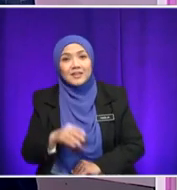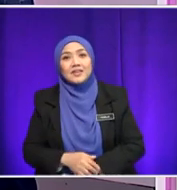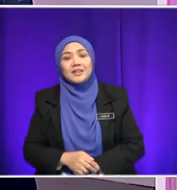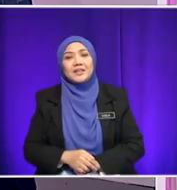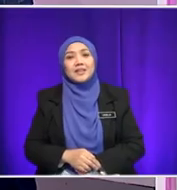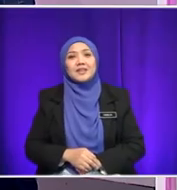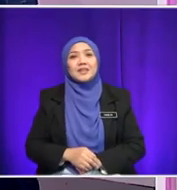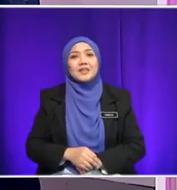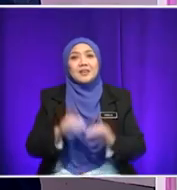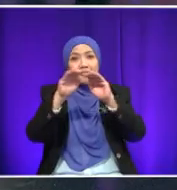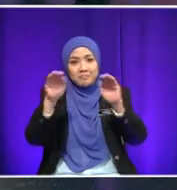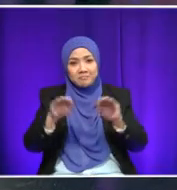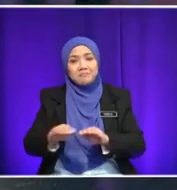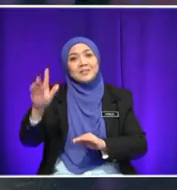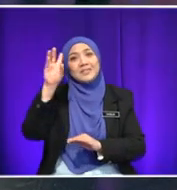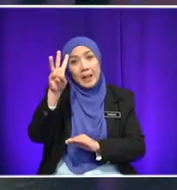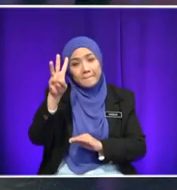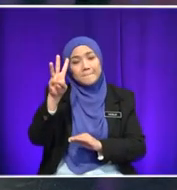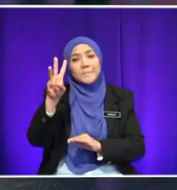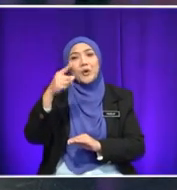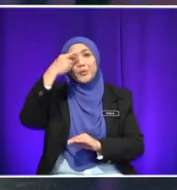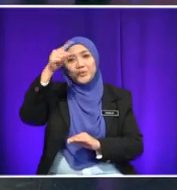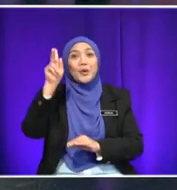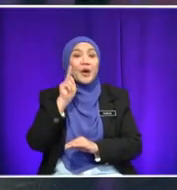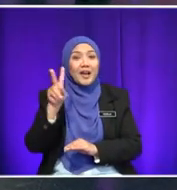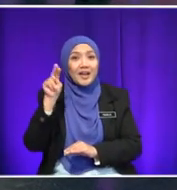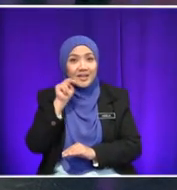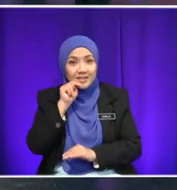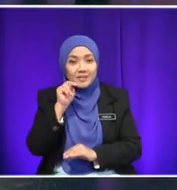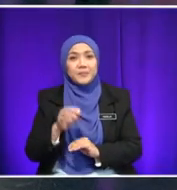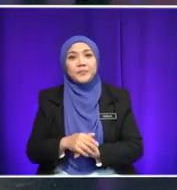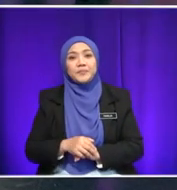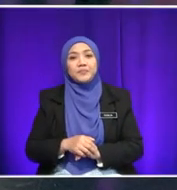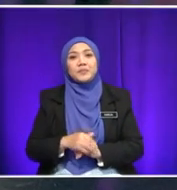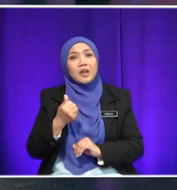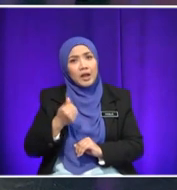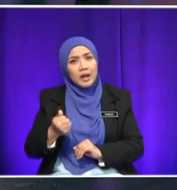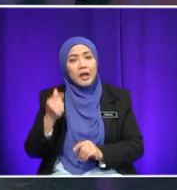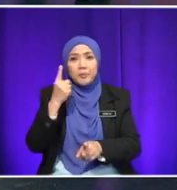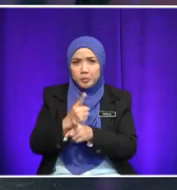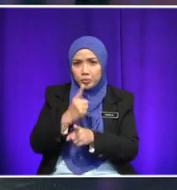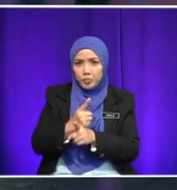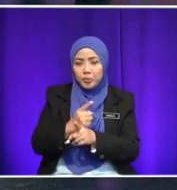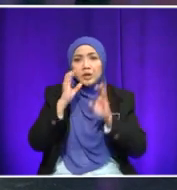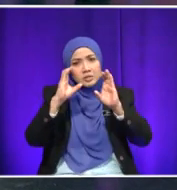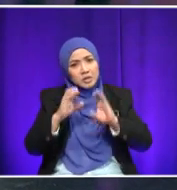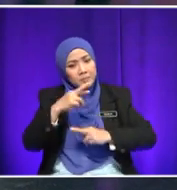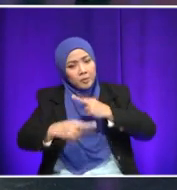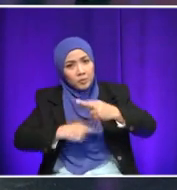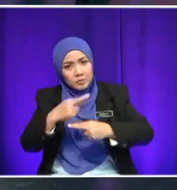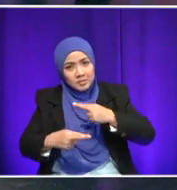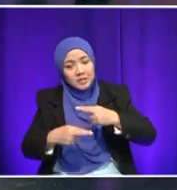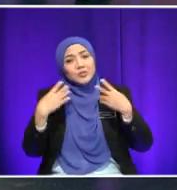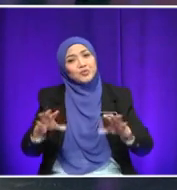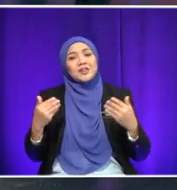6 memang nyata untuk bisa penggunaan alat Memang betul cara proses melakukan perubahan bunga